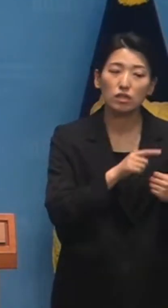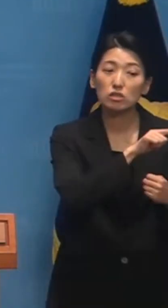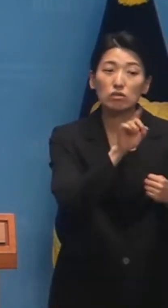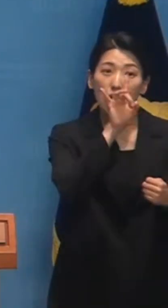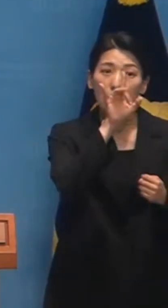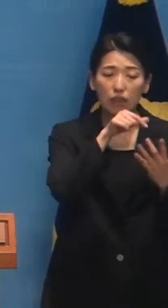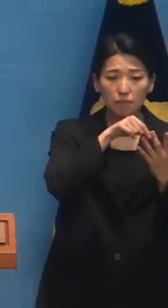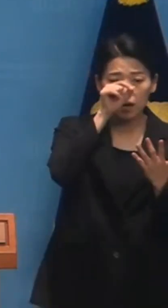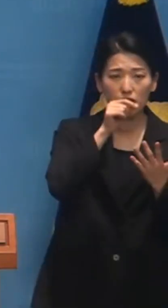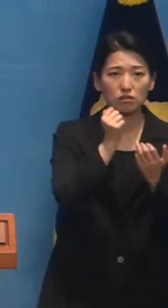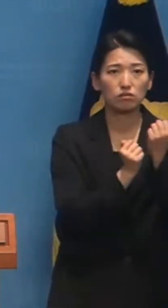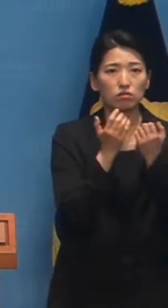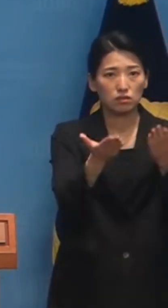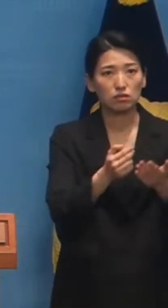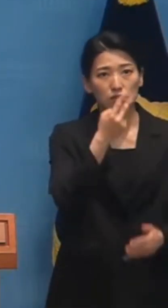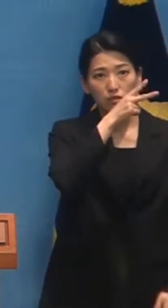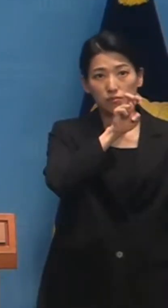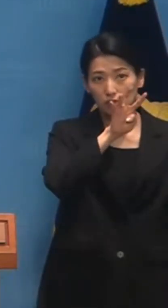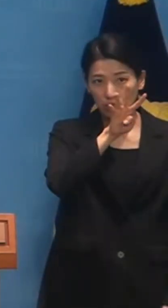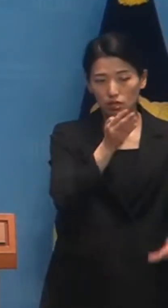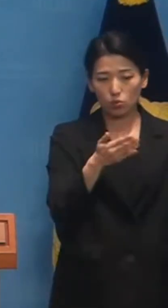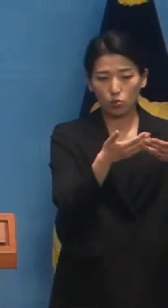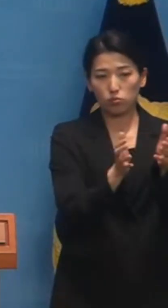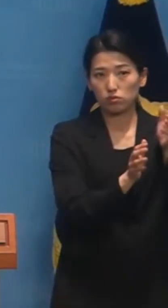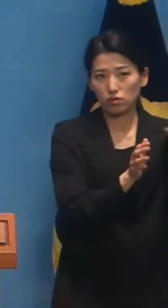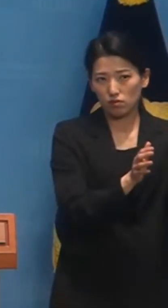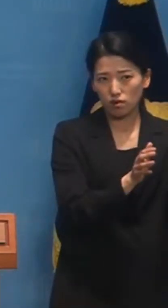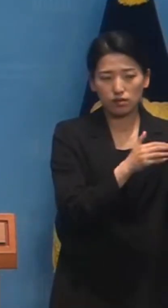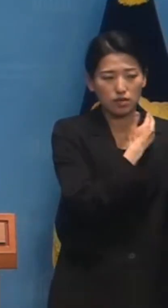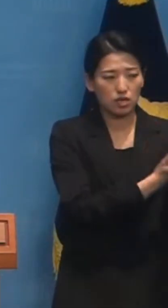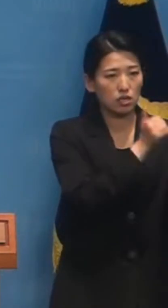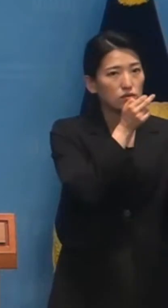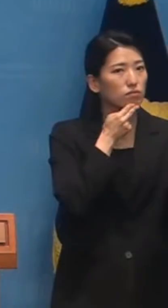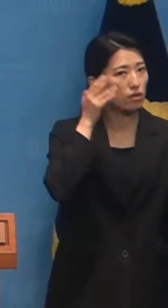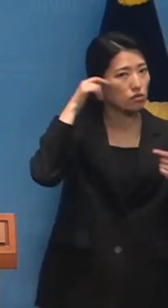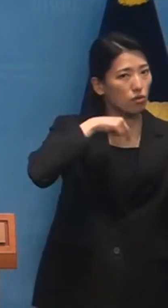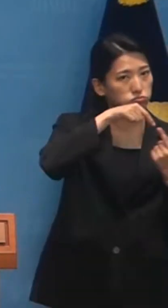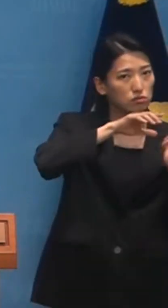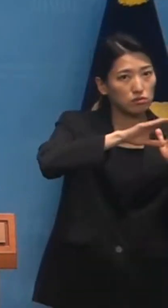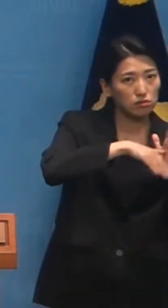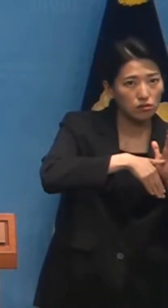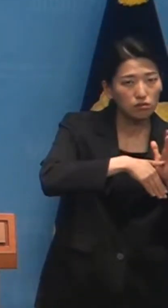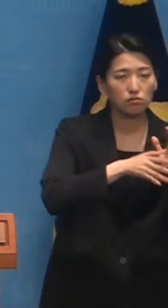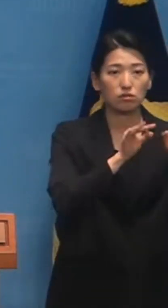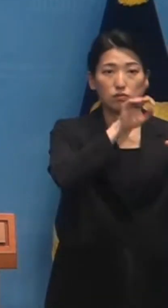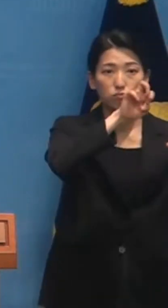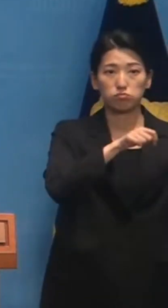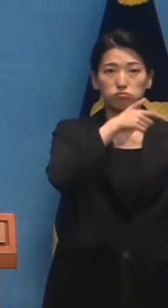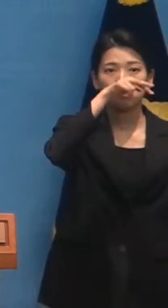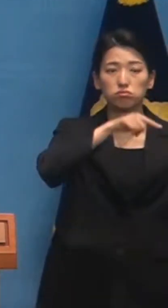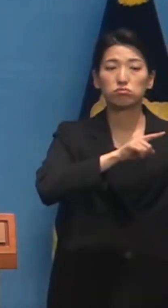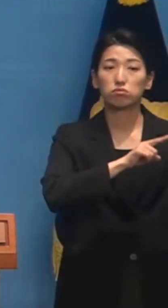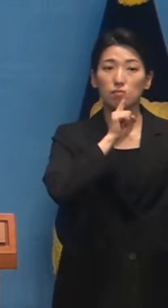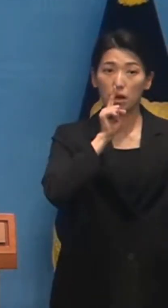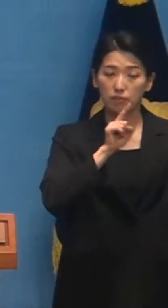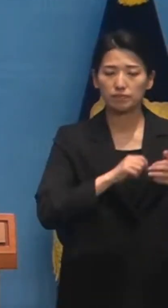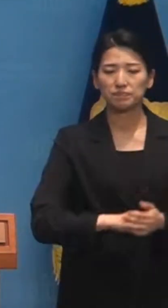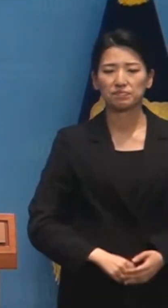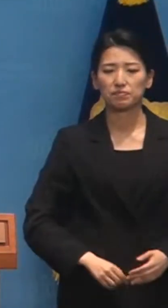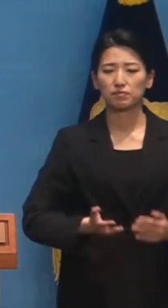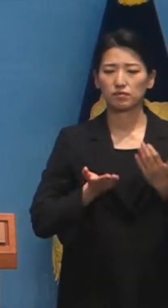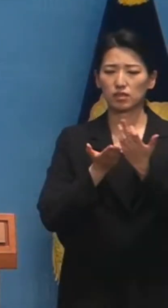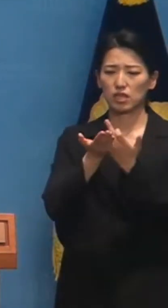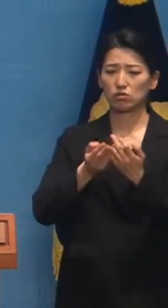합니다. 2014년 고용노동부 장관 후보자 인사청문회에서 김문수 당시 장관 후보자는 제주